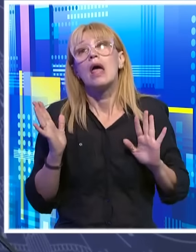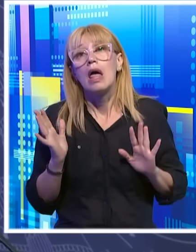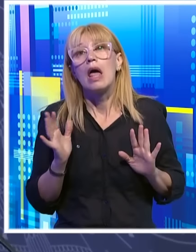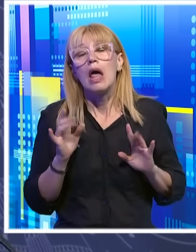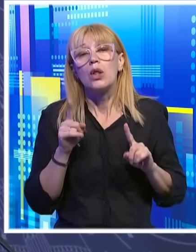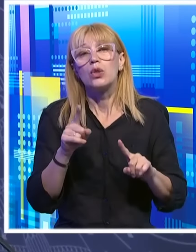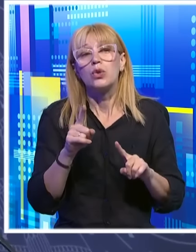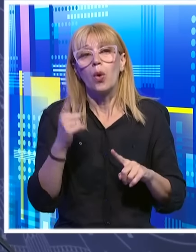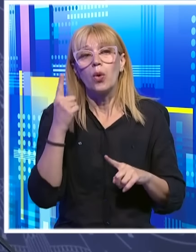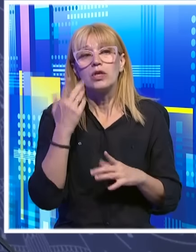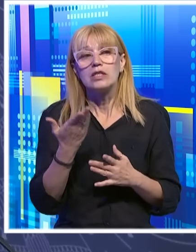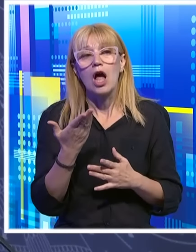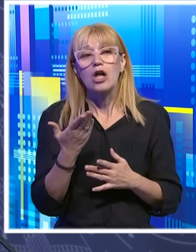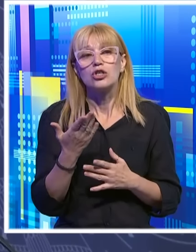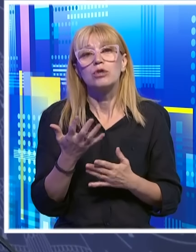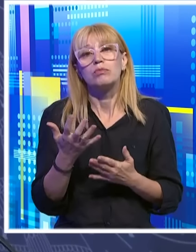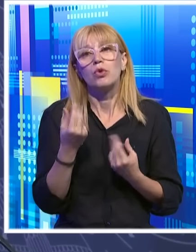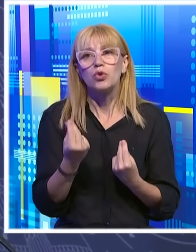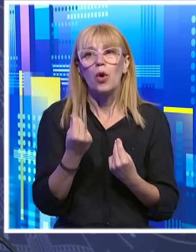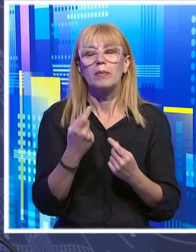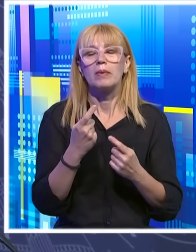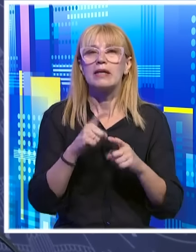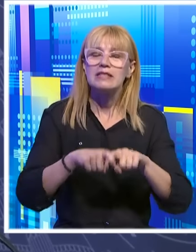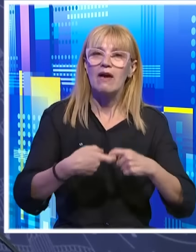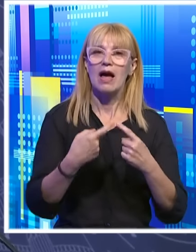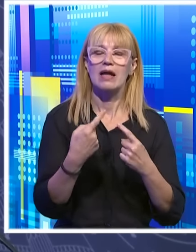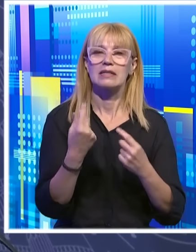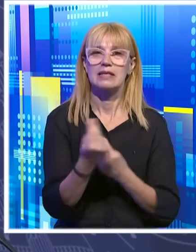veza Srbiju koja bi značila stabilnost,